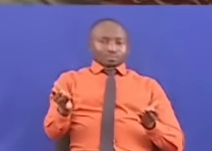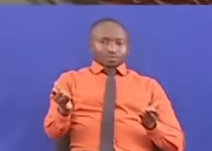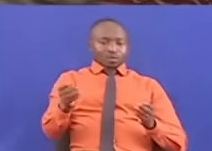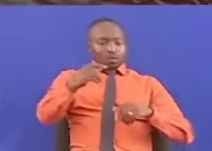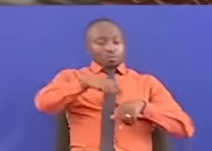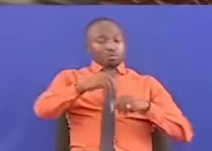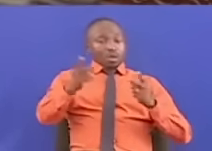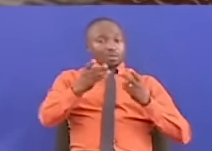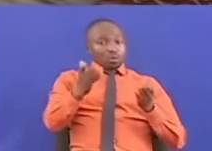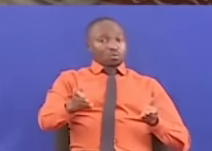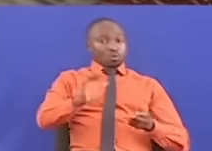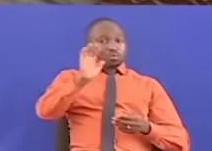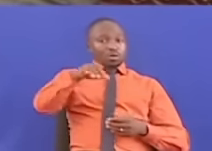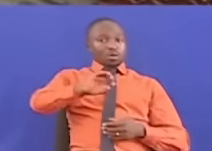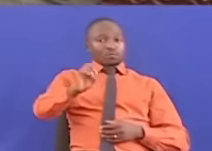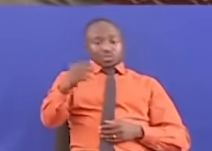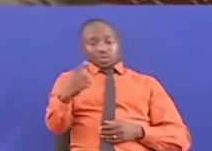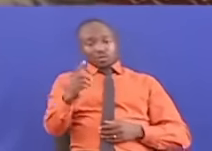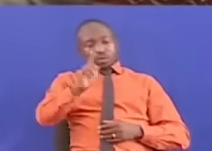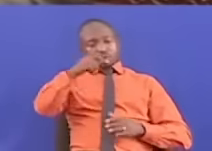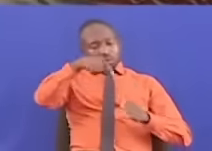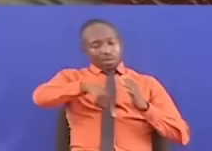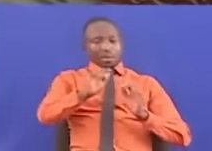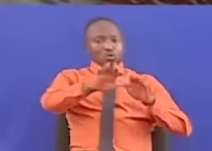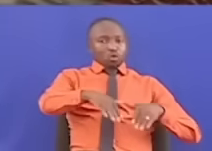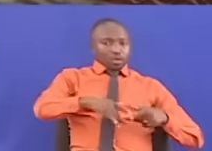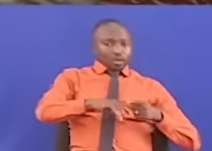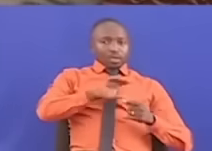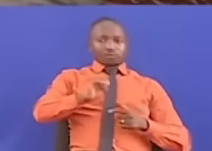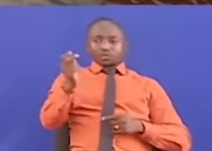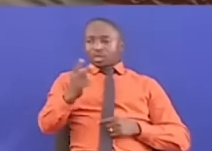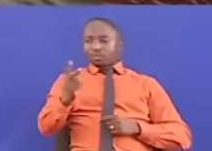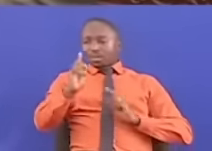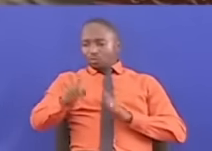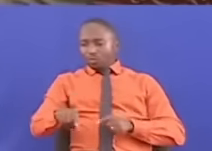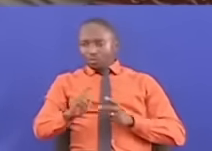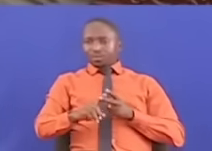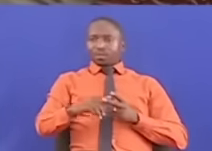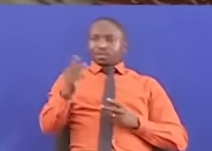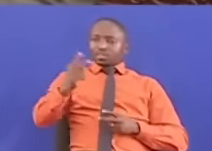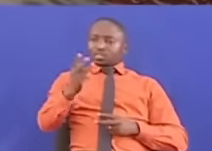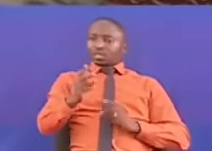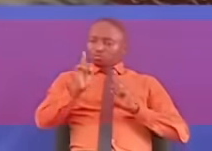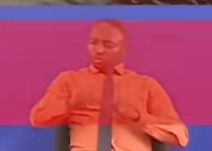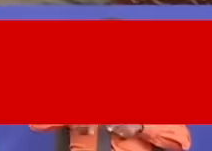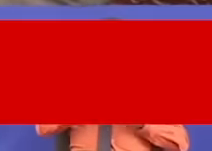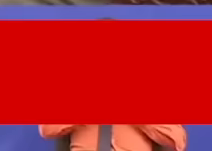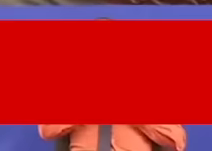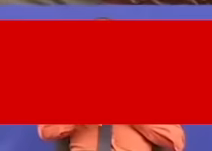kye 2 22 2